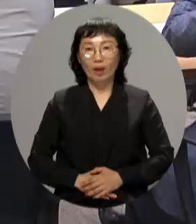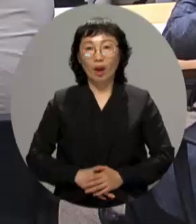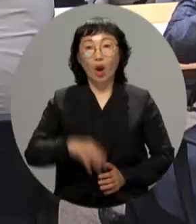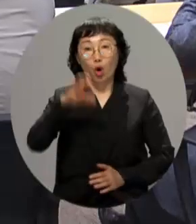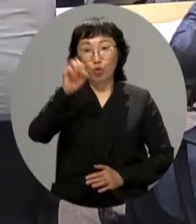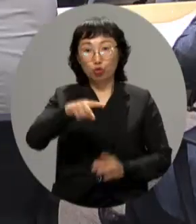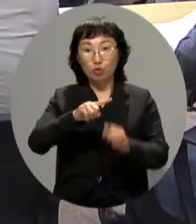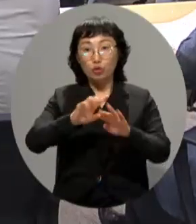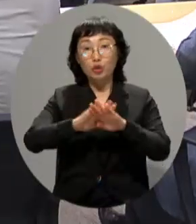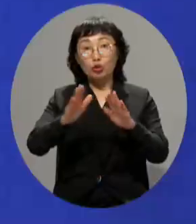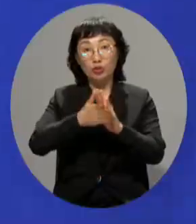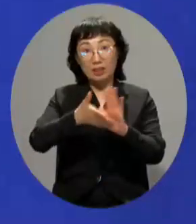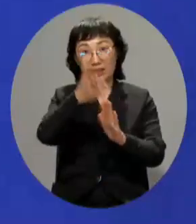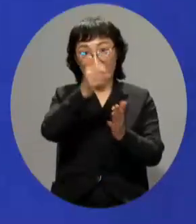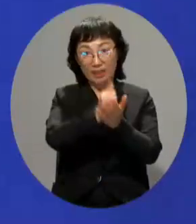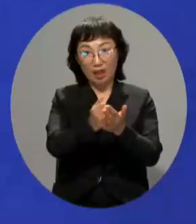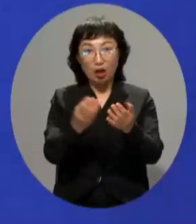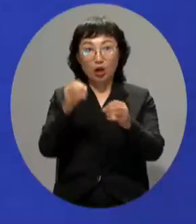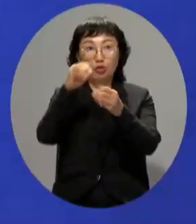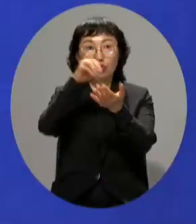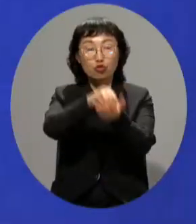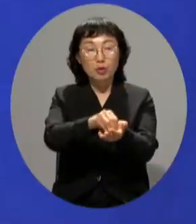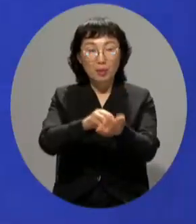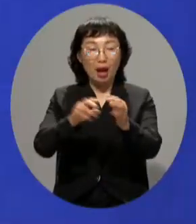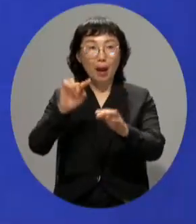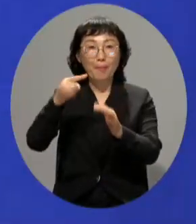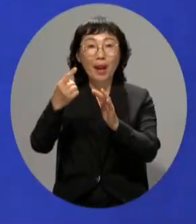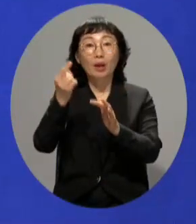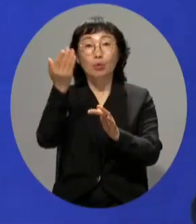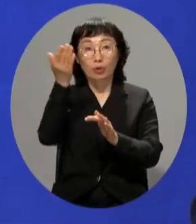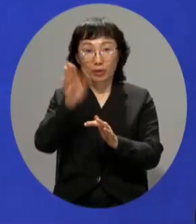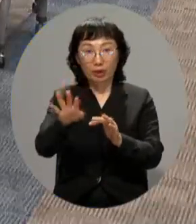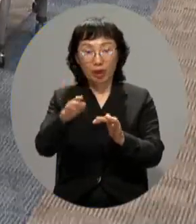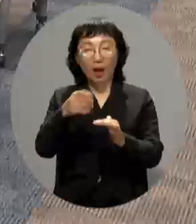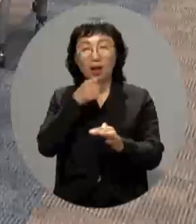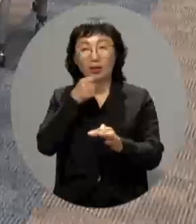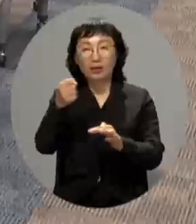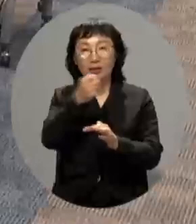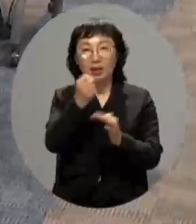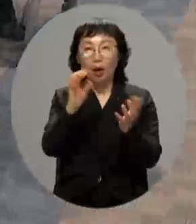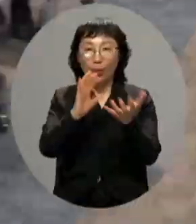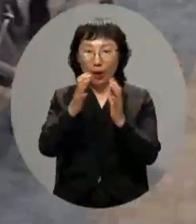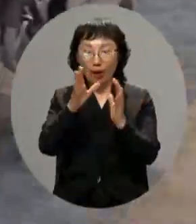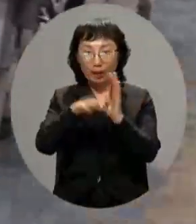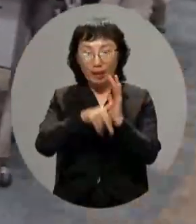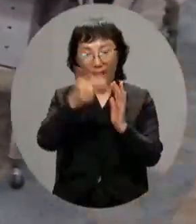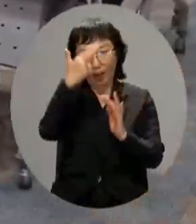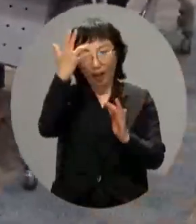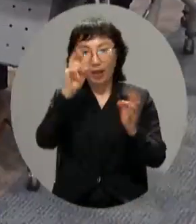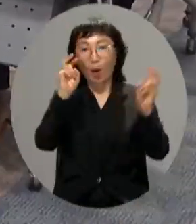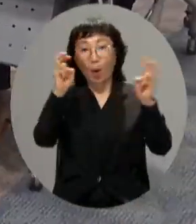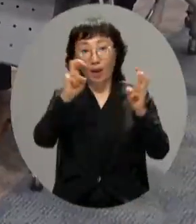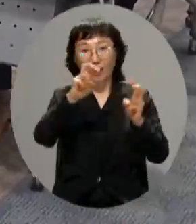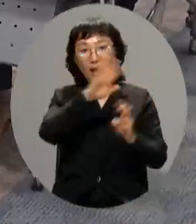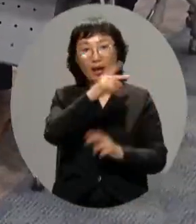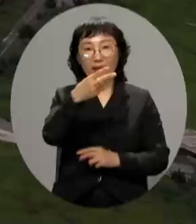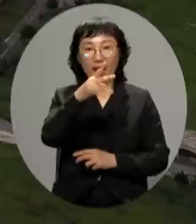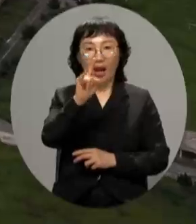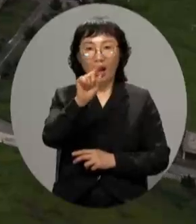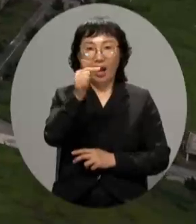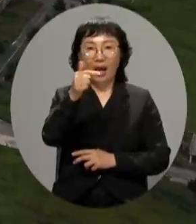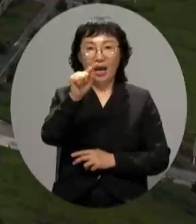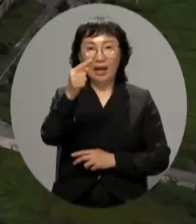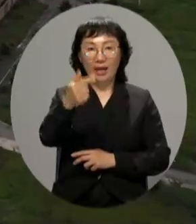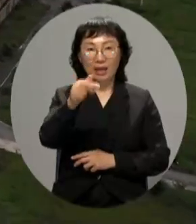우범기 전주시장은 취임 100일을 맞아 기자회견을 열고 옛 대한방직 부지 문제를 언급했습니다. 개발